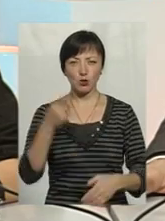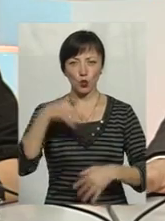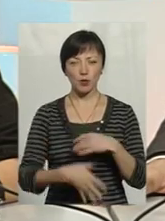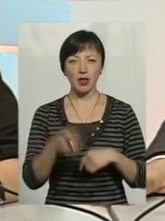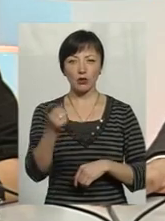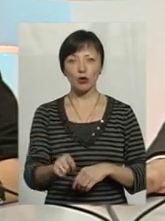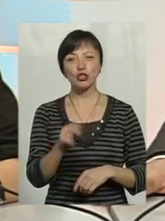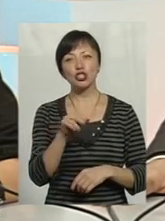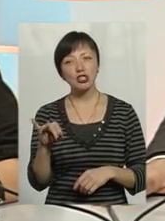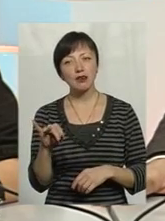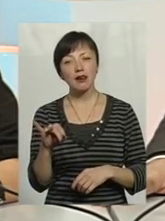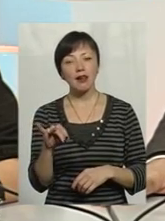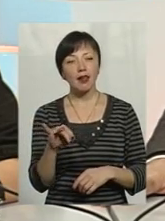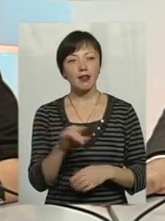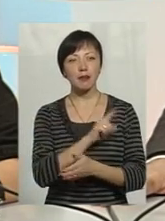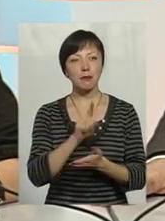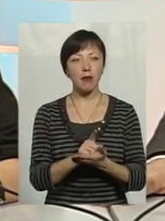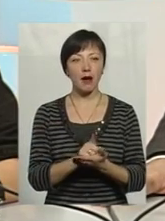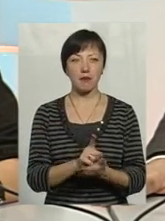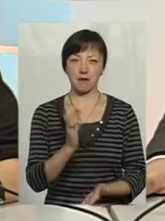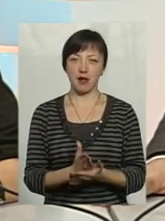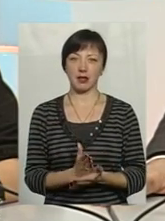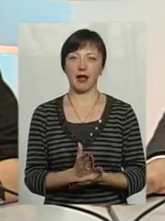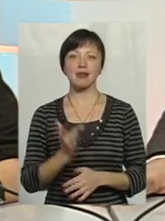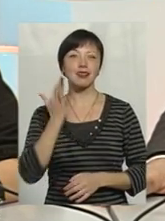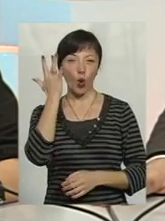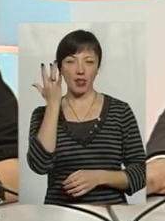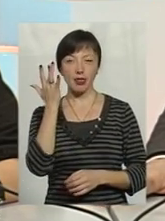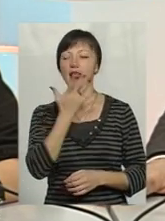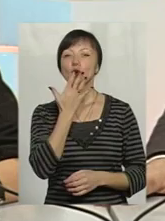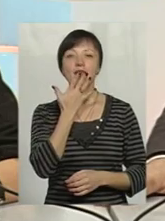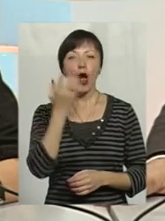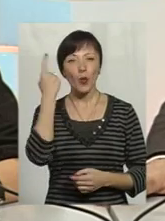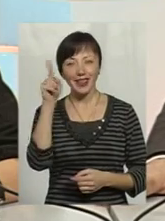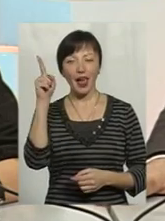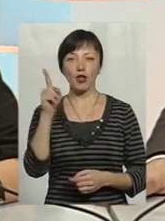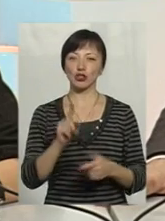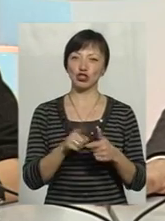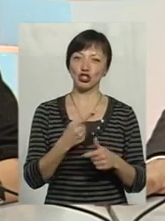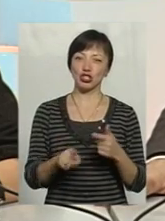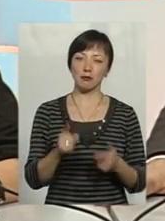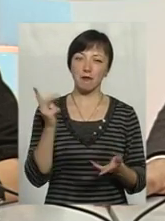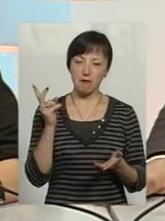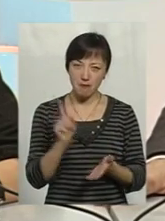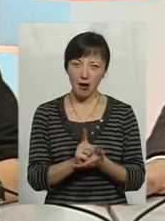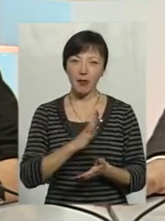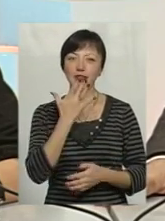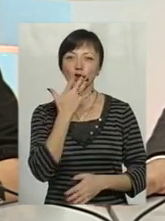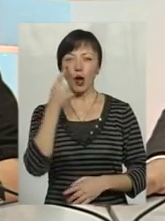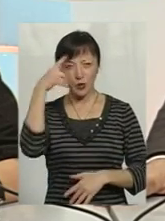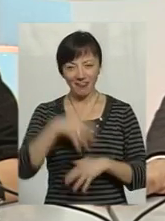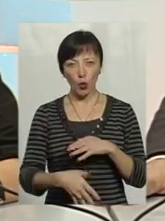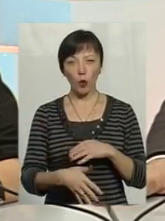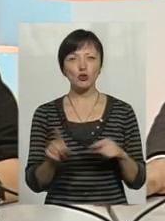того, що чи ми маємо мати національну ідею, чи ми маємо мати національну свідомість, що ми під тим